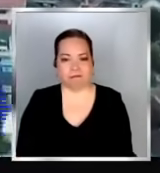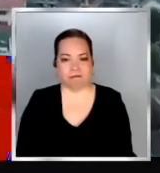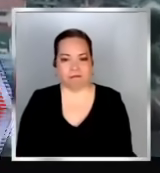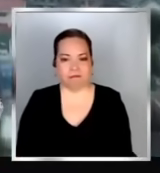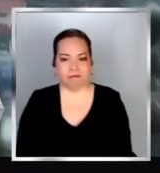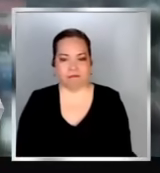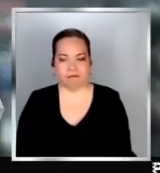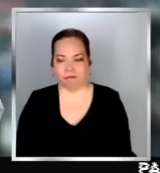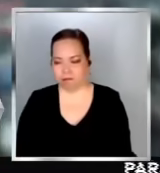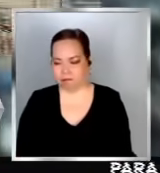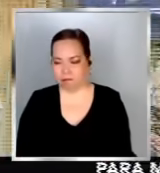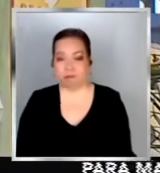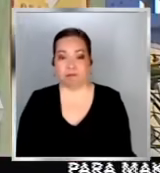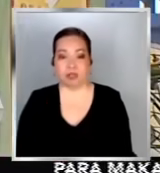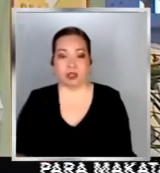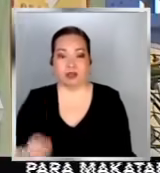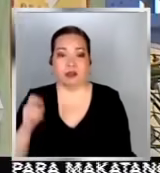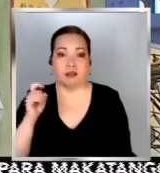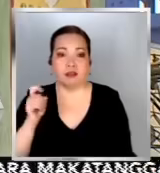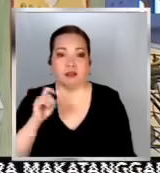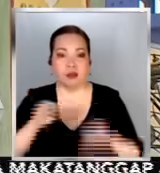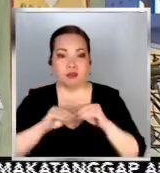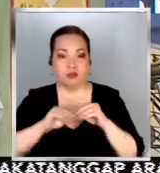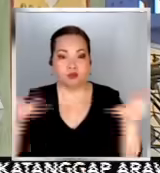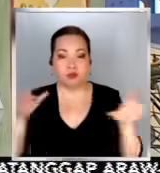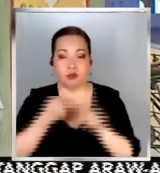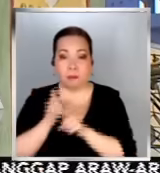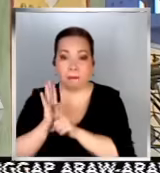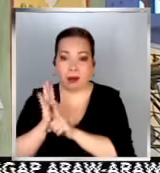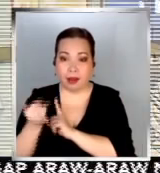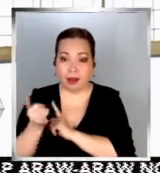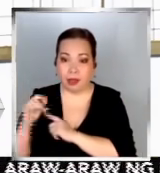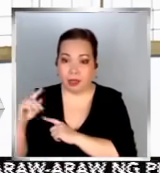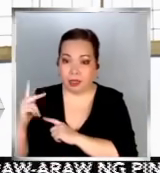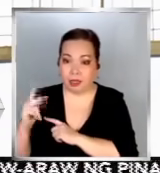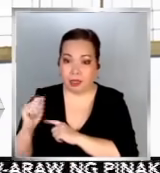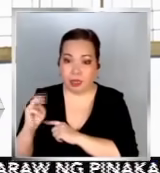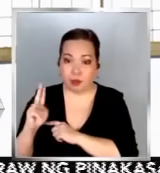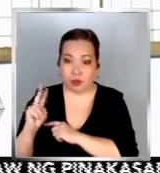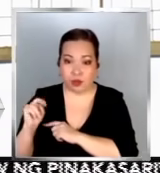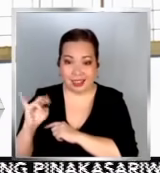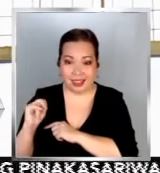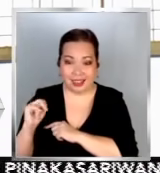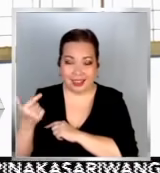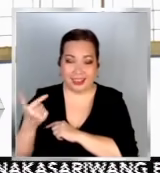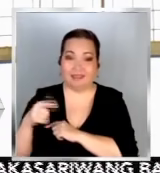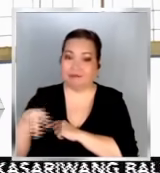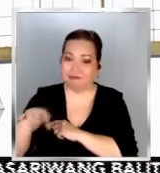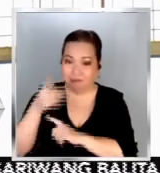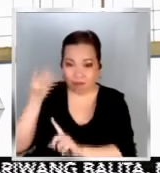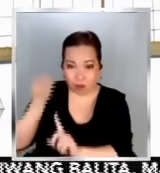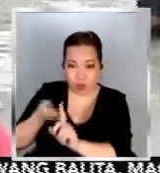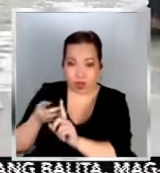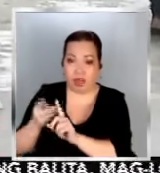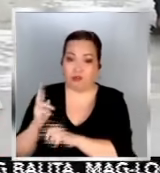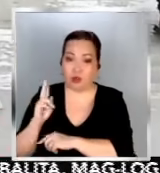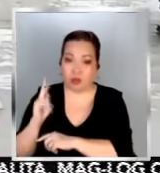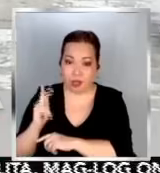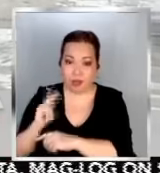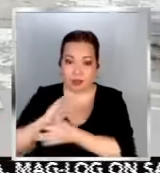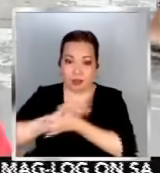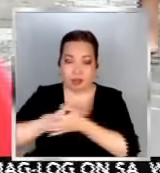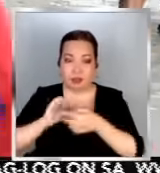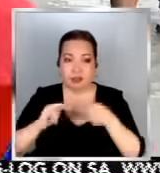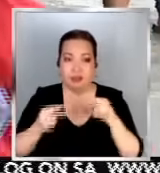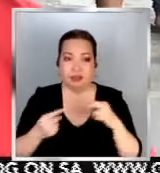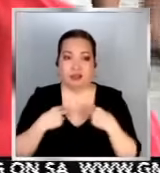Mabilis kumalat ang balitang taga-barangay Kamuning, Quezon City, ang unang kaso ng COVID patient na nahawaan ng UK variant.